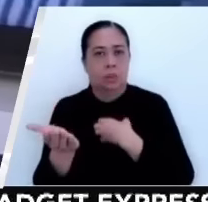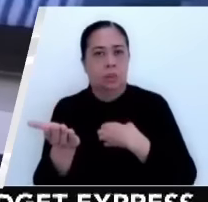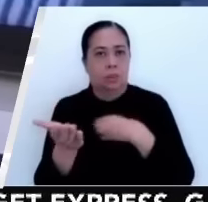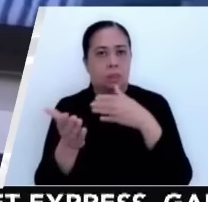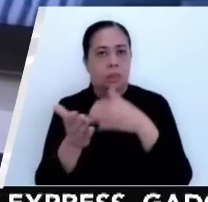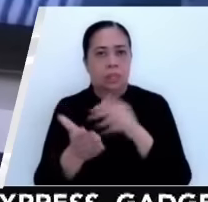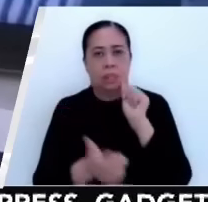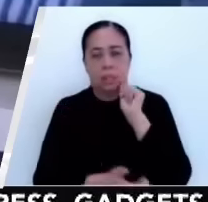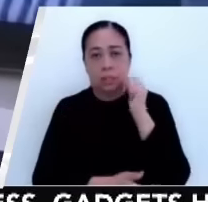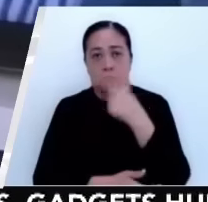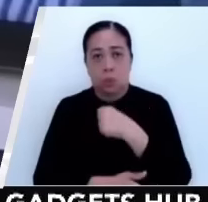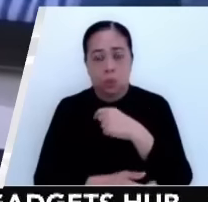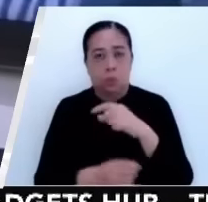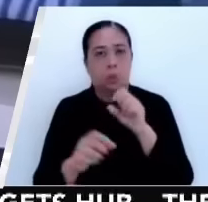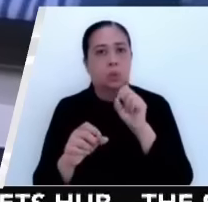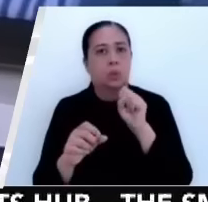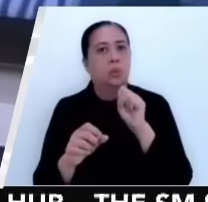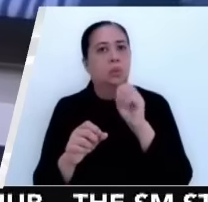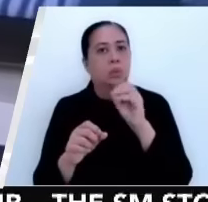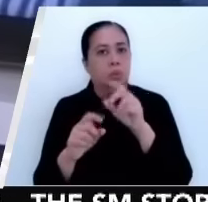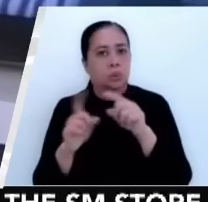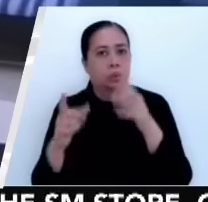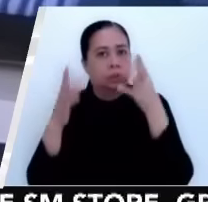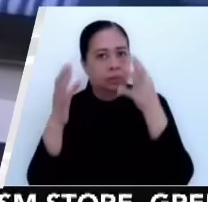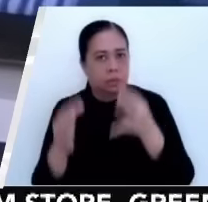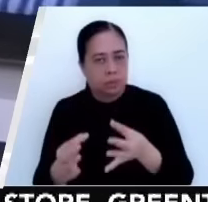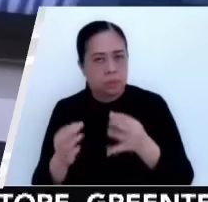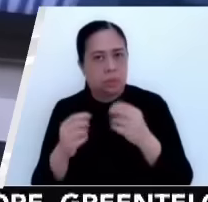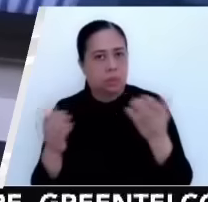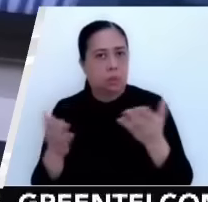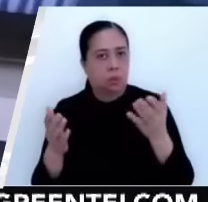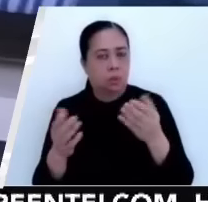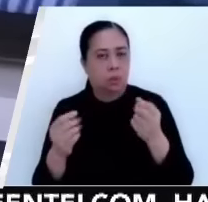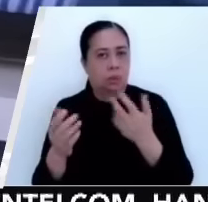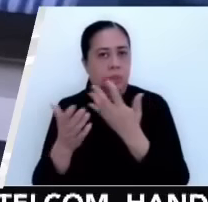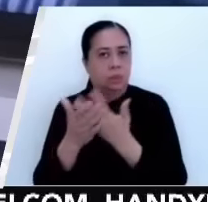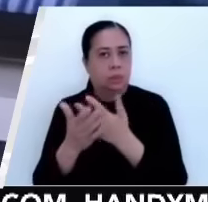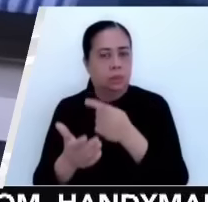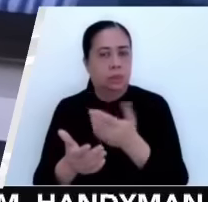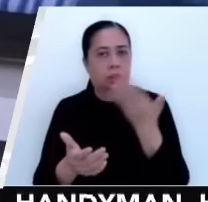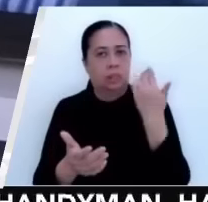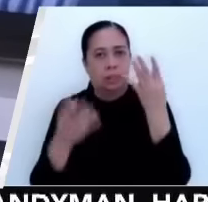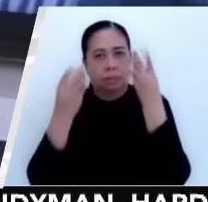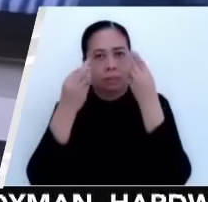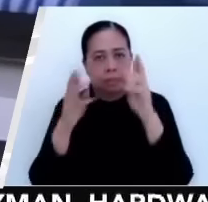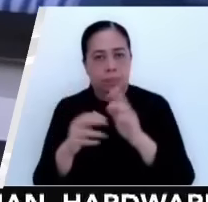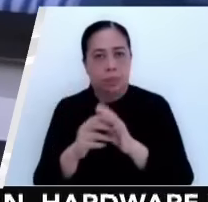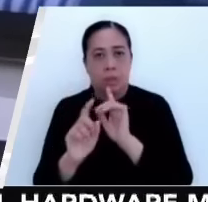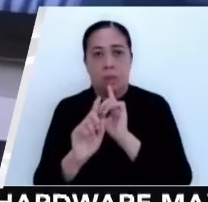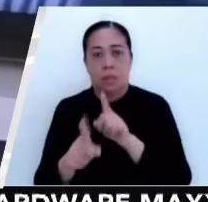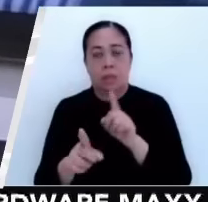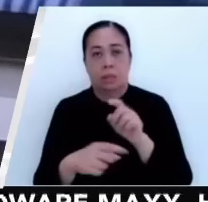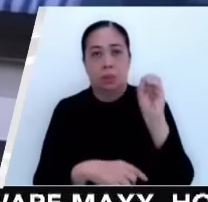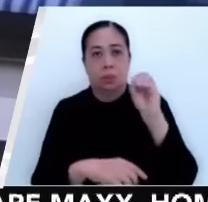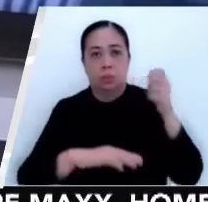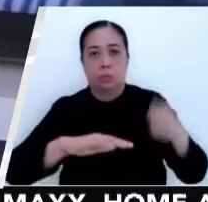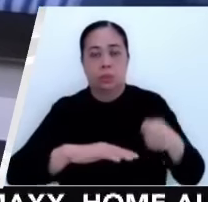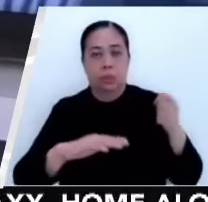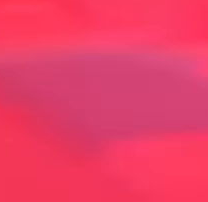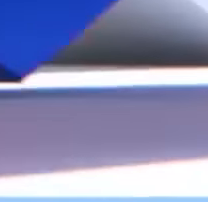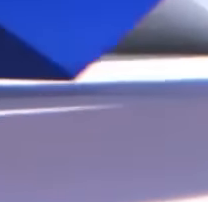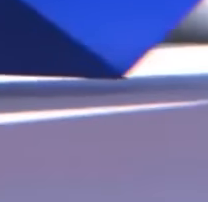Guo, kaya ito ang nagdesisyon kung saan ikukulong ang dating mayor. Ang sagot ng ombudsman sa pagtutok ni